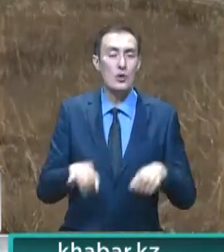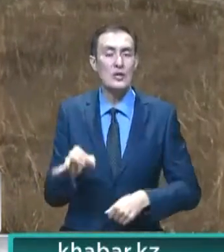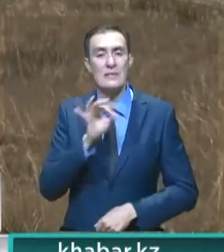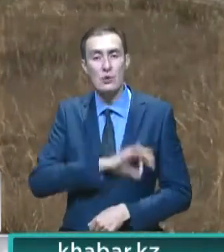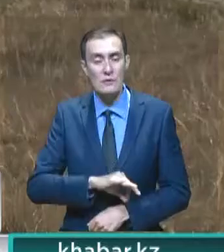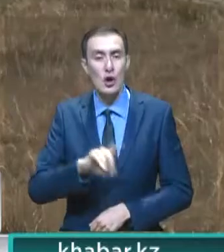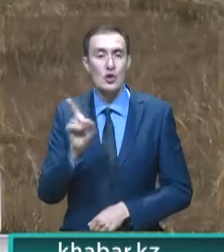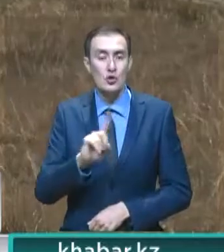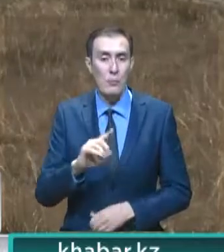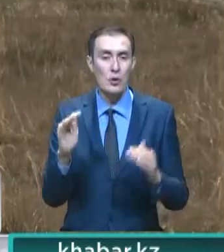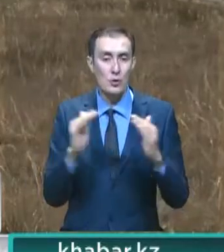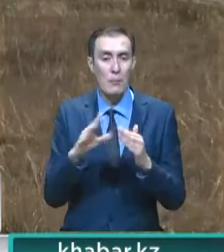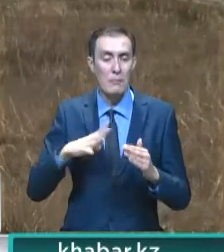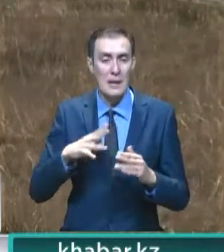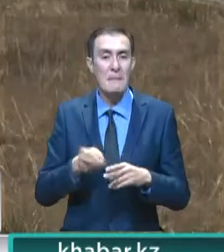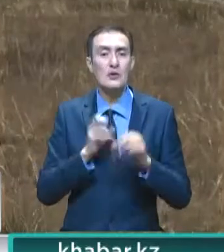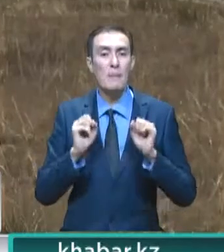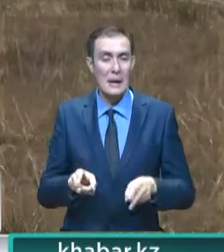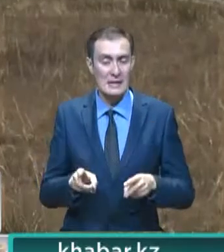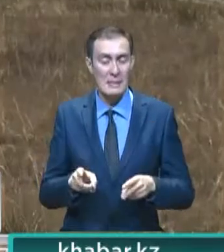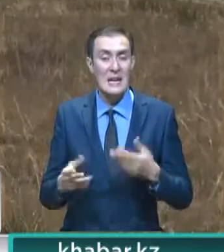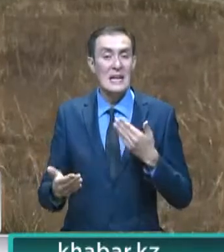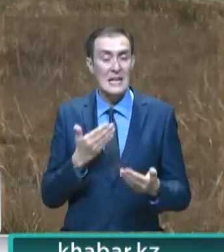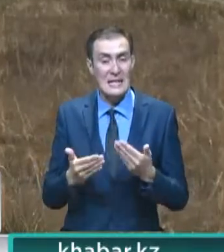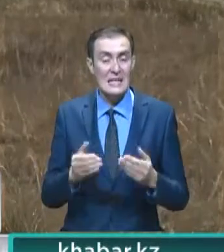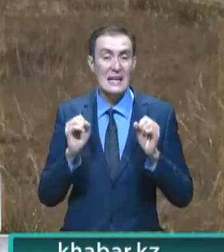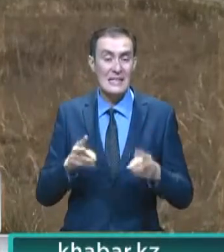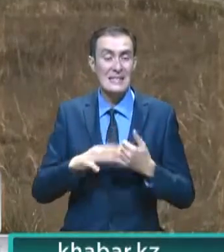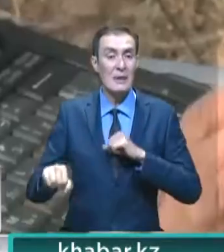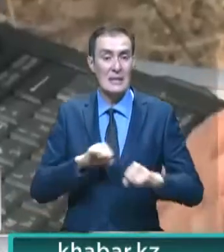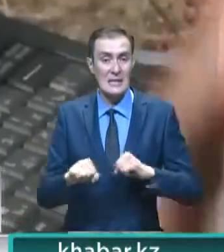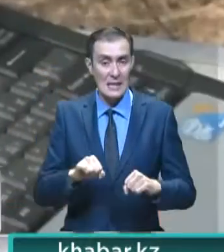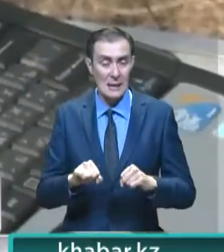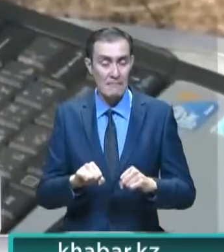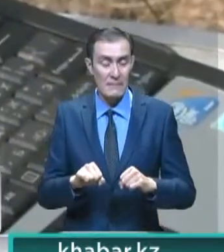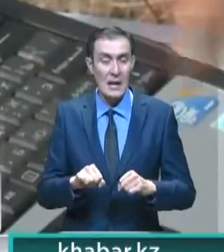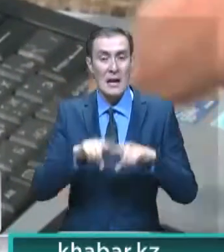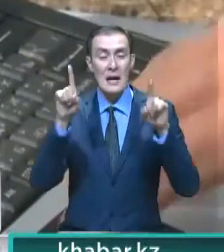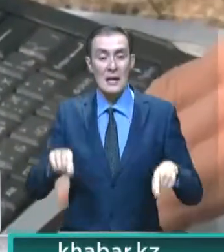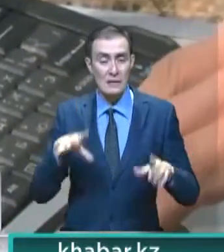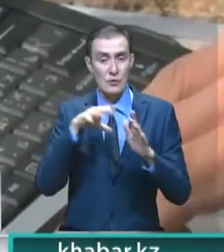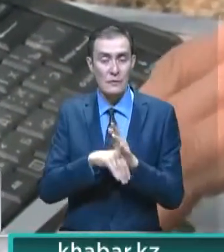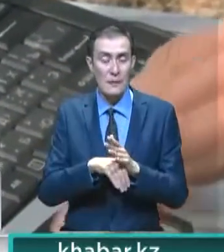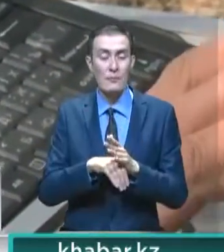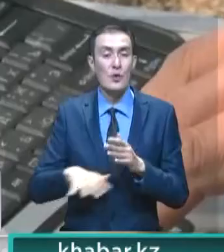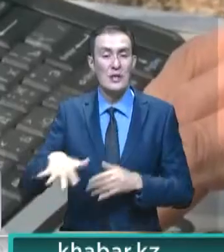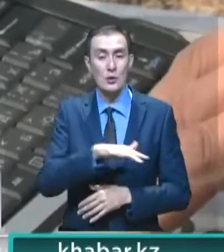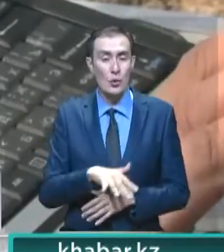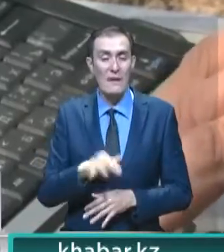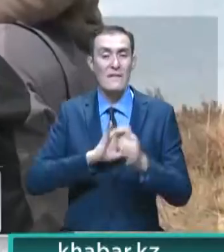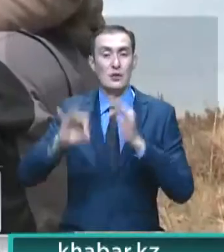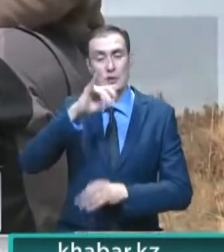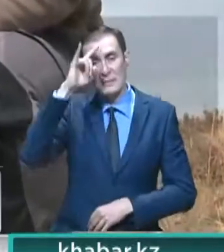применять, чтобы конструкция была безопасной в случае рисков землетрясений. Карты подверженных землетрясениям территорий в